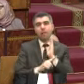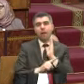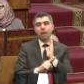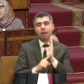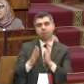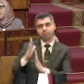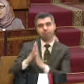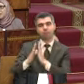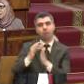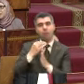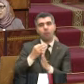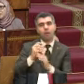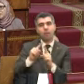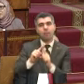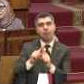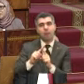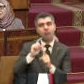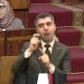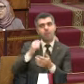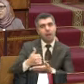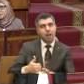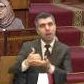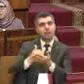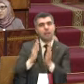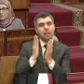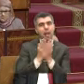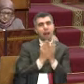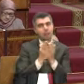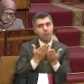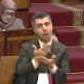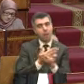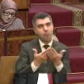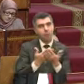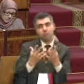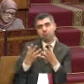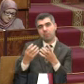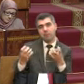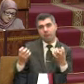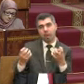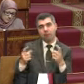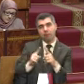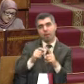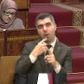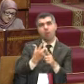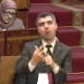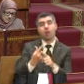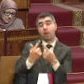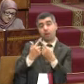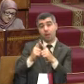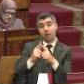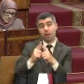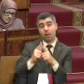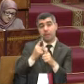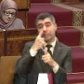ان نؤكد ونبغي نقول لك السيد الوزير واحد مجموعه الطلبه والطالبات بعمله الماديه في النطاق كيعيشوا استياء